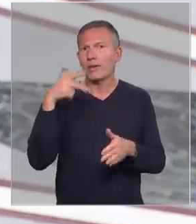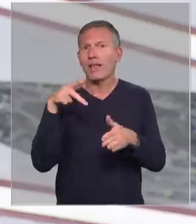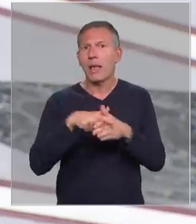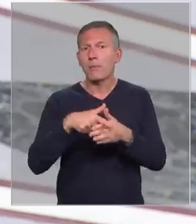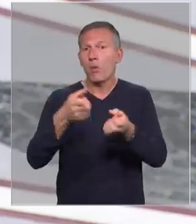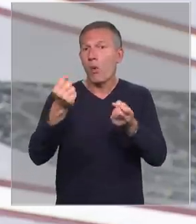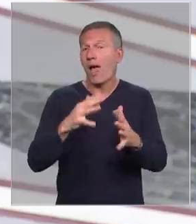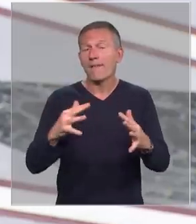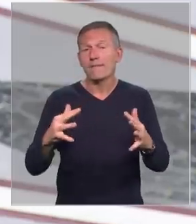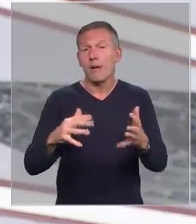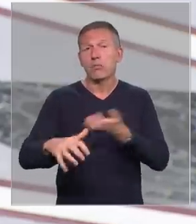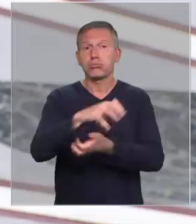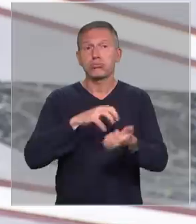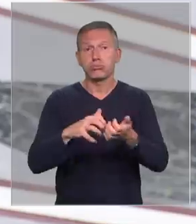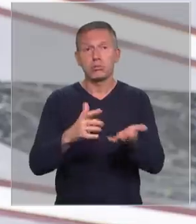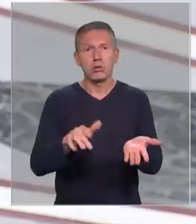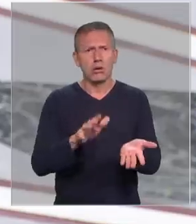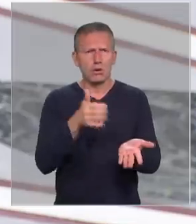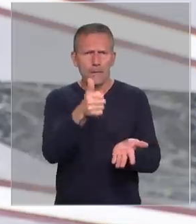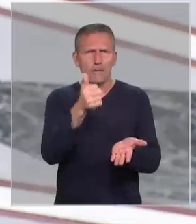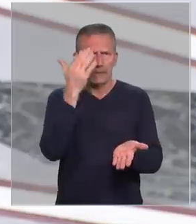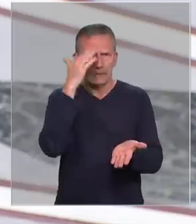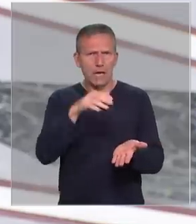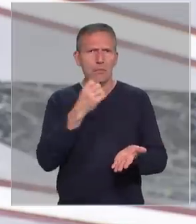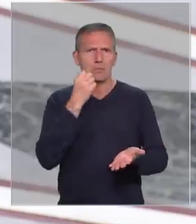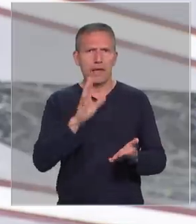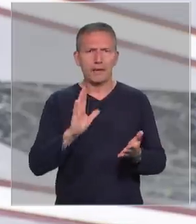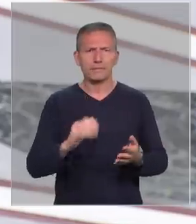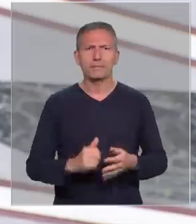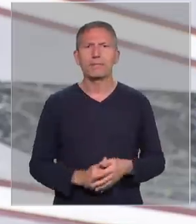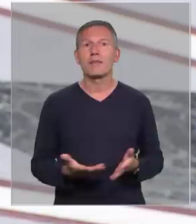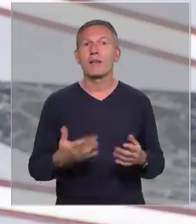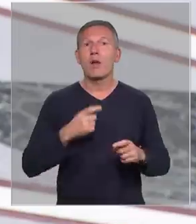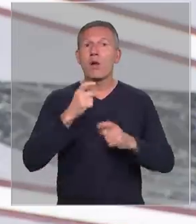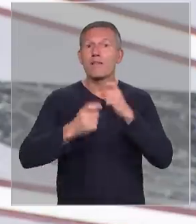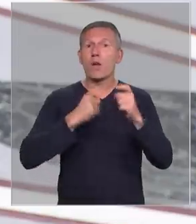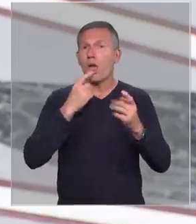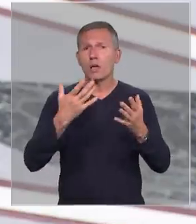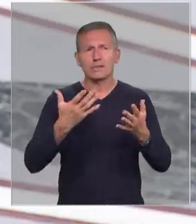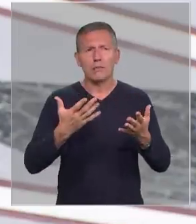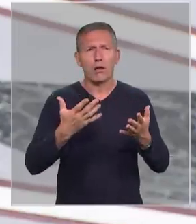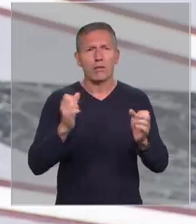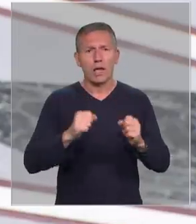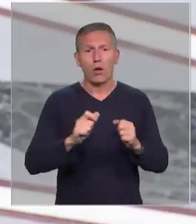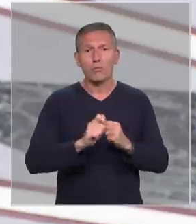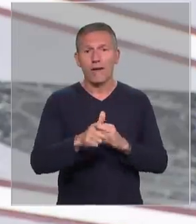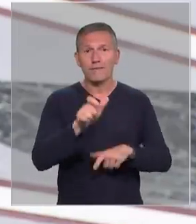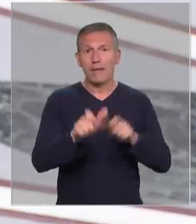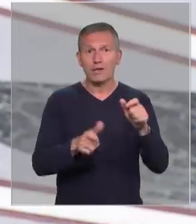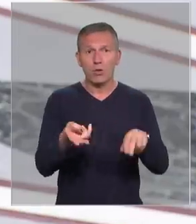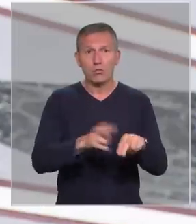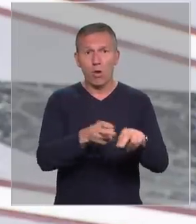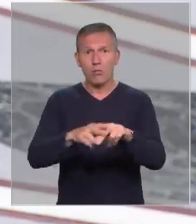événements et vous le savez très bien Monsieur le député. Dans ces violences, de trop nombreuses personnes ont perdu la vie et